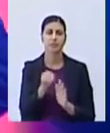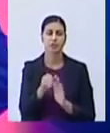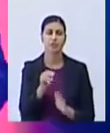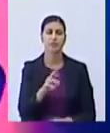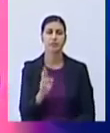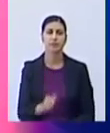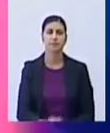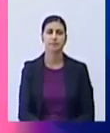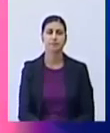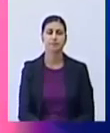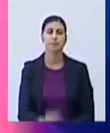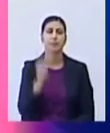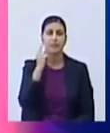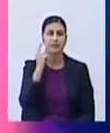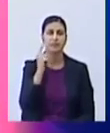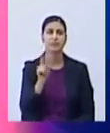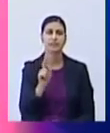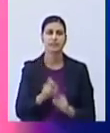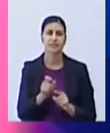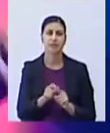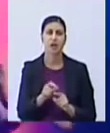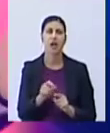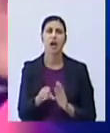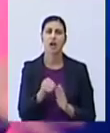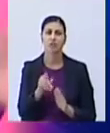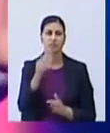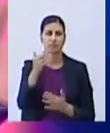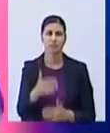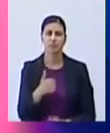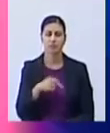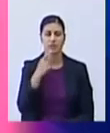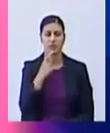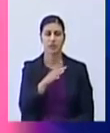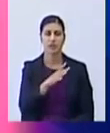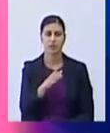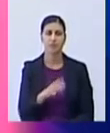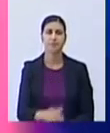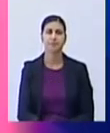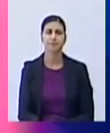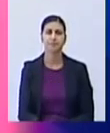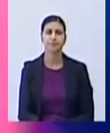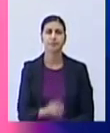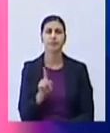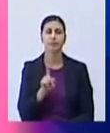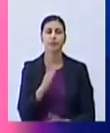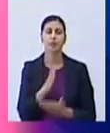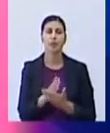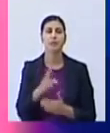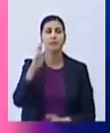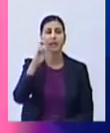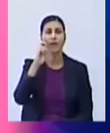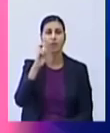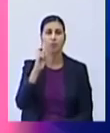და ისმის ხოლმე ფრაზები, რომ კონკრეტული პარტია მე არ ჩამოვთვლი ახლა ვინ, თავადაც გეხსოვებოდ კარგად, რომ არის